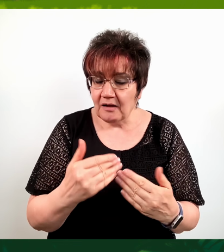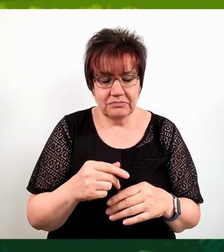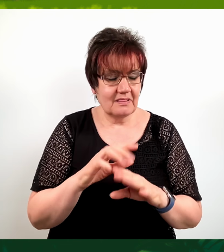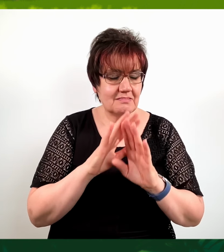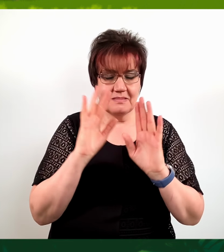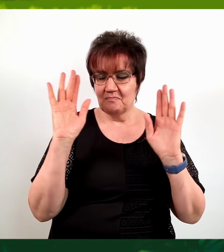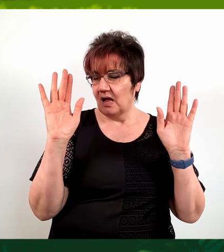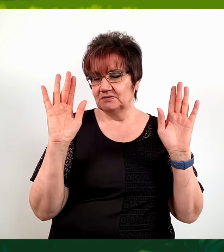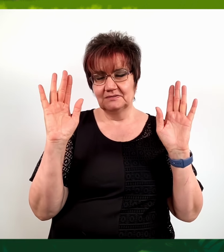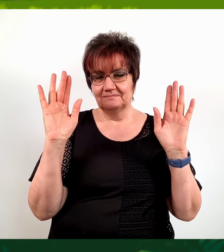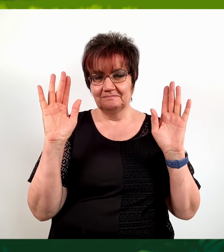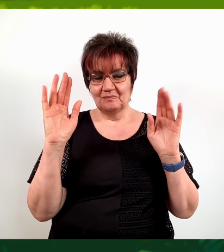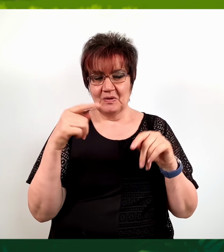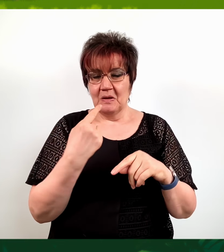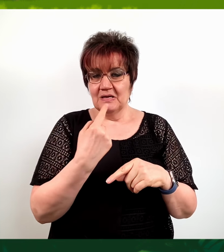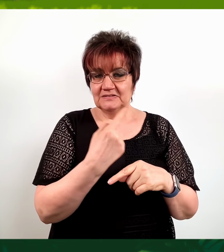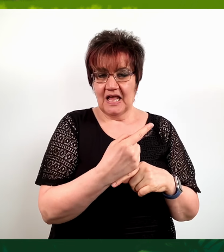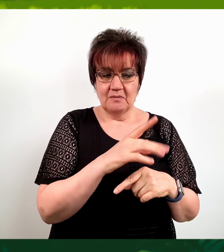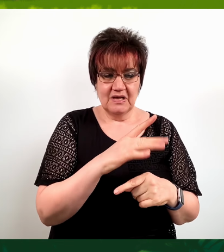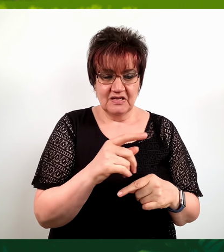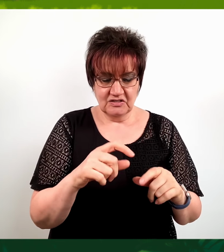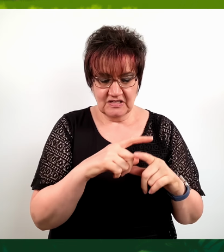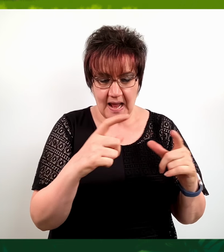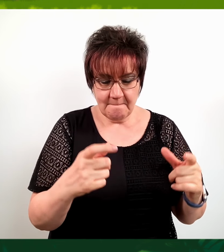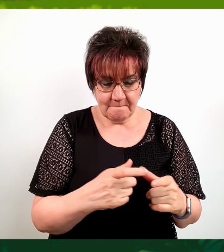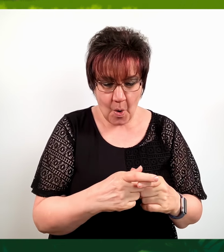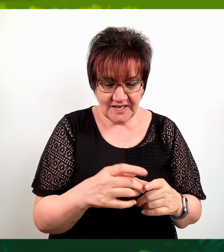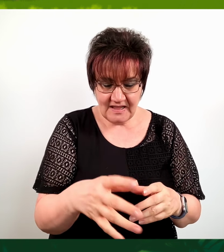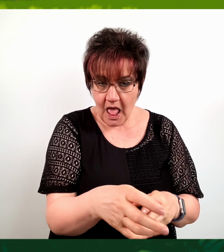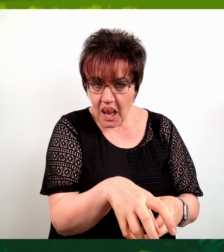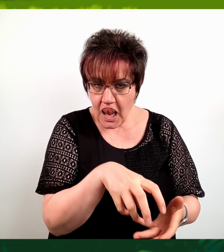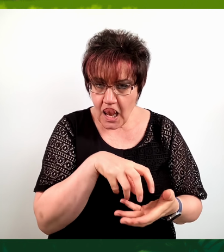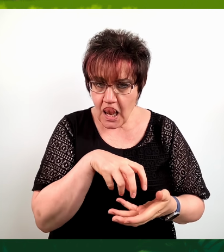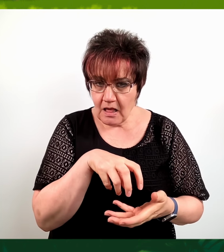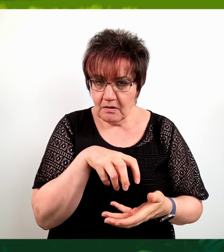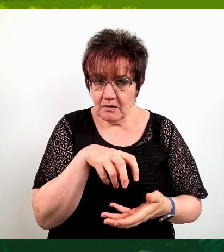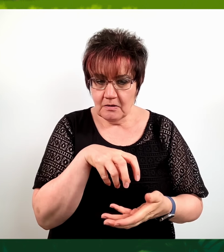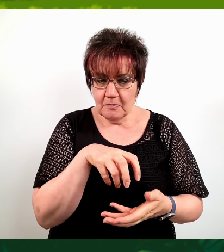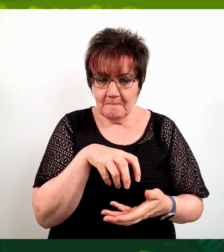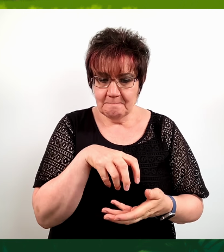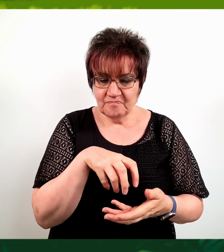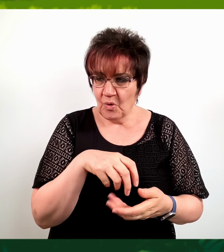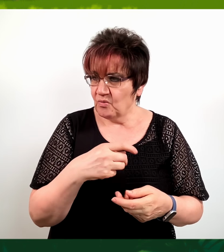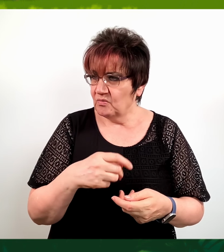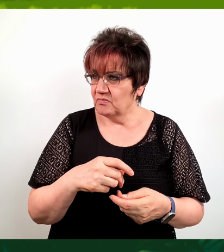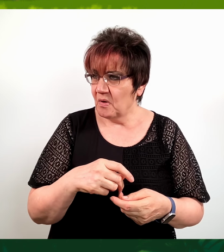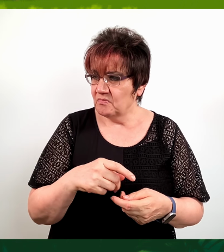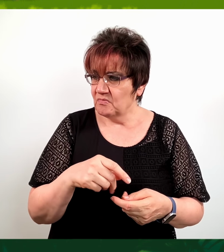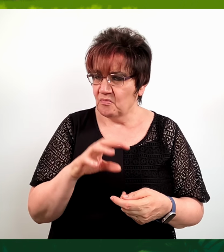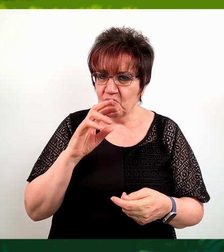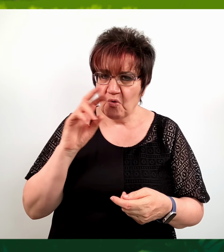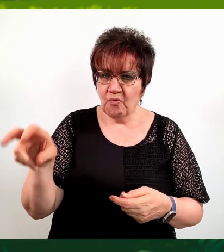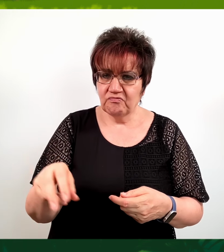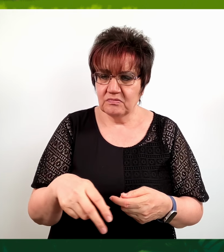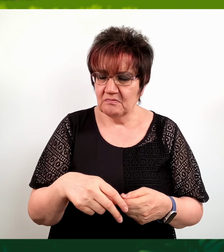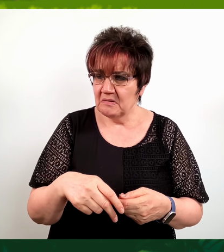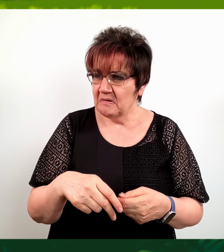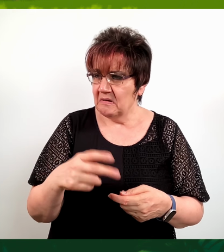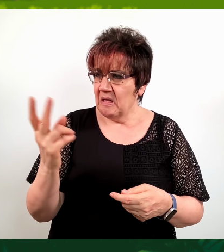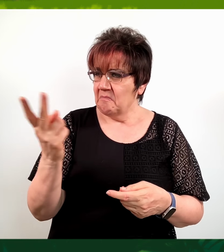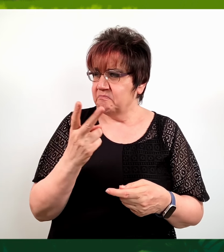bedanken, schnappte der Zwerg seinen Beutel, der zwischen den Wurzeln des Baumes steckte, und rief den Mädchen zu.